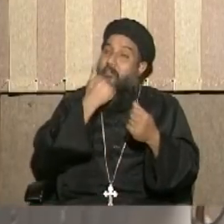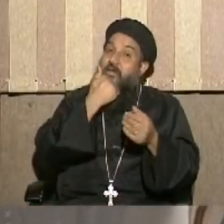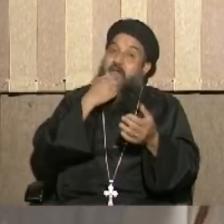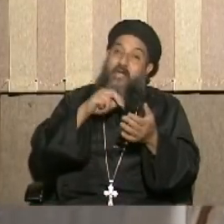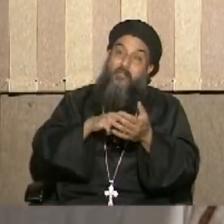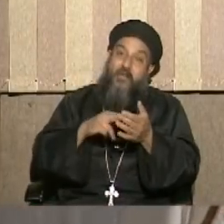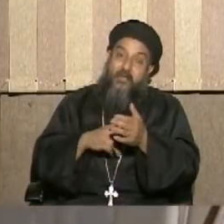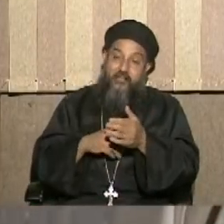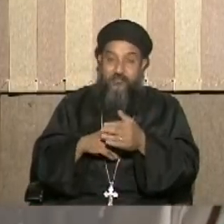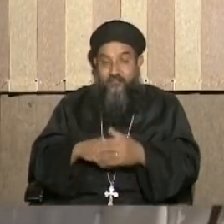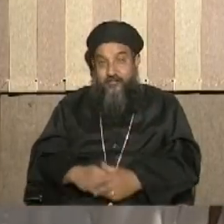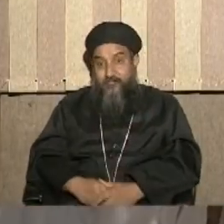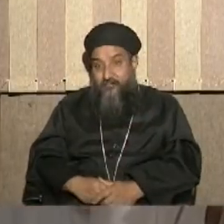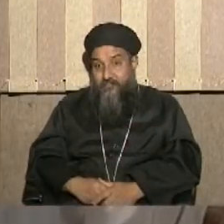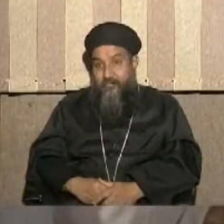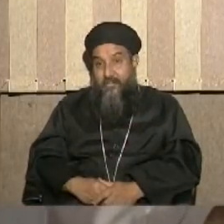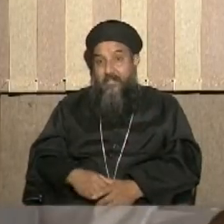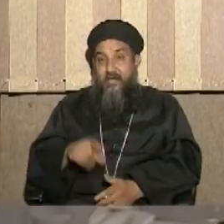نخطئ.